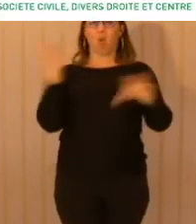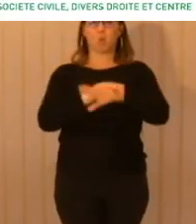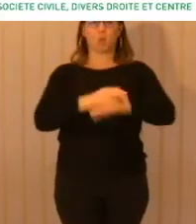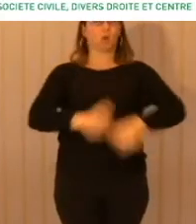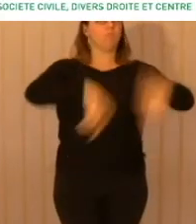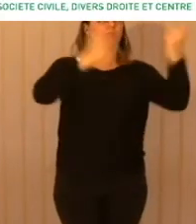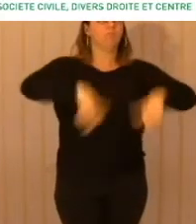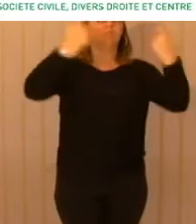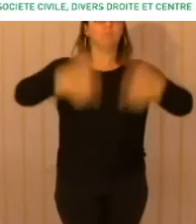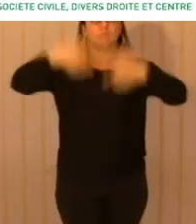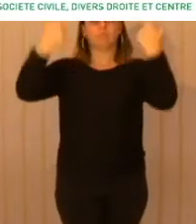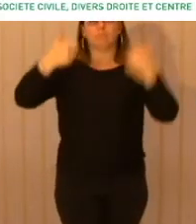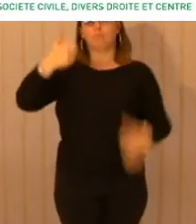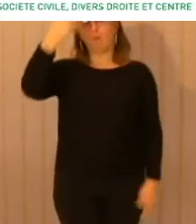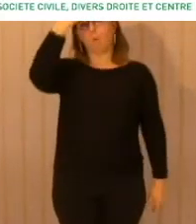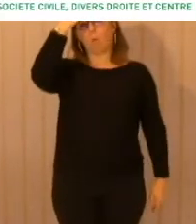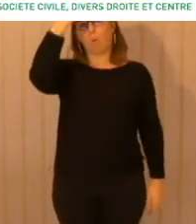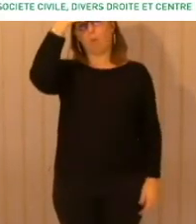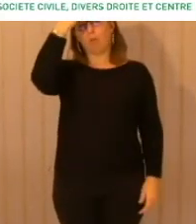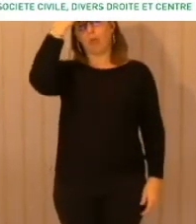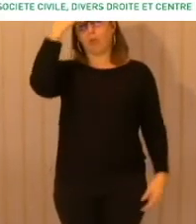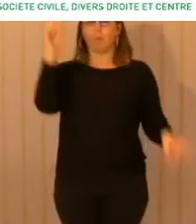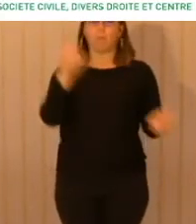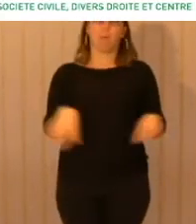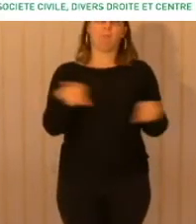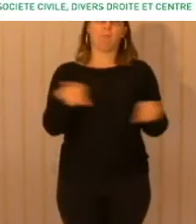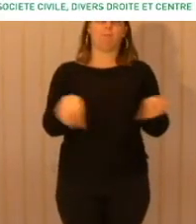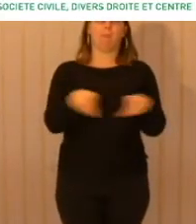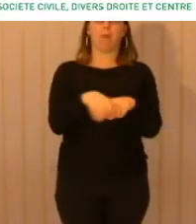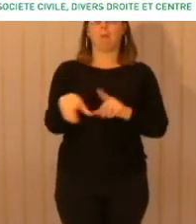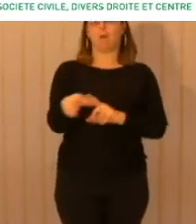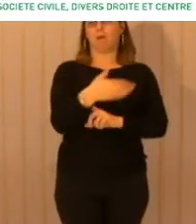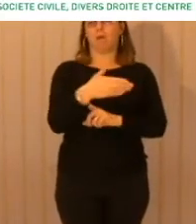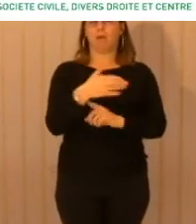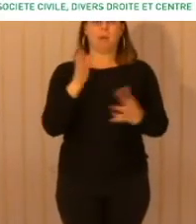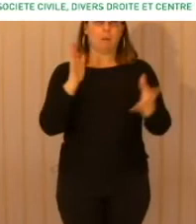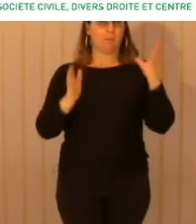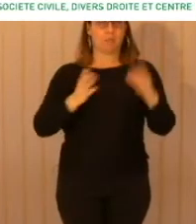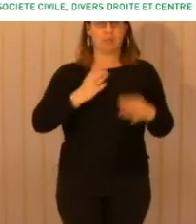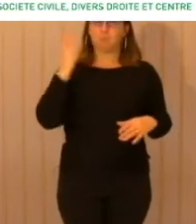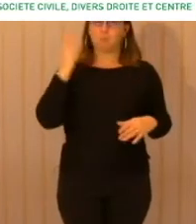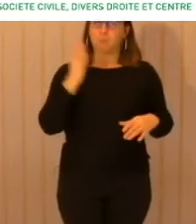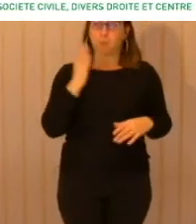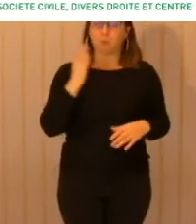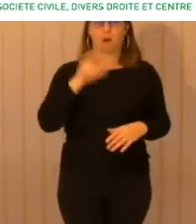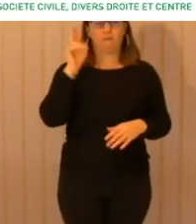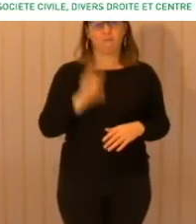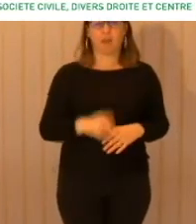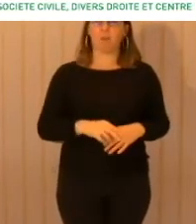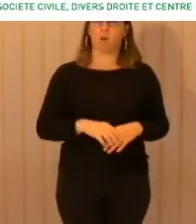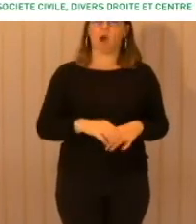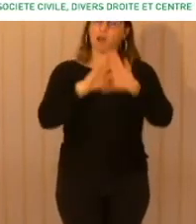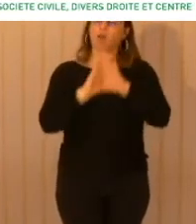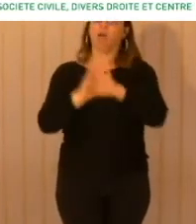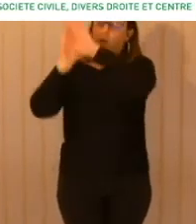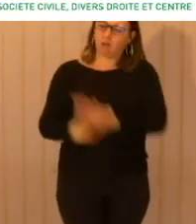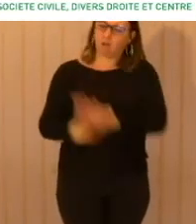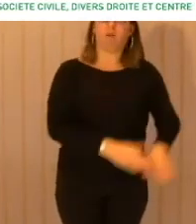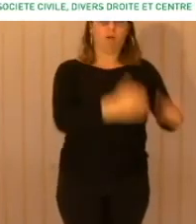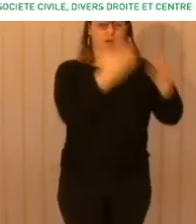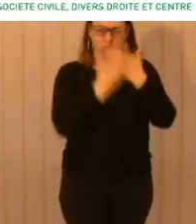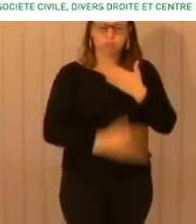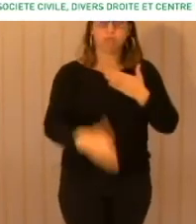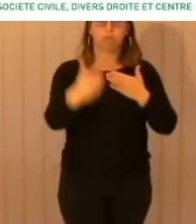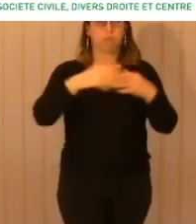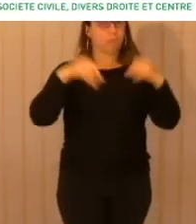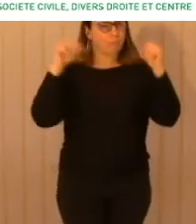présentation classique pour habiller les choses. Il faudrait vraiment passer à autre chose et je pense qu'on